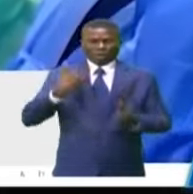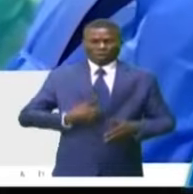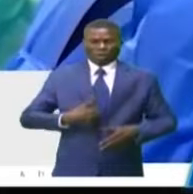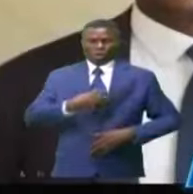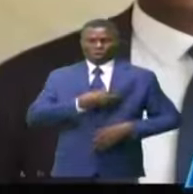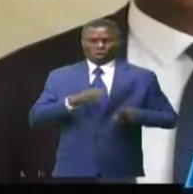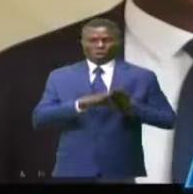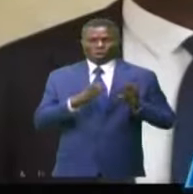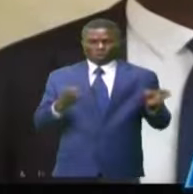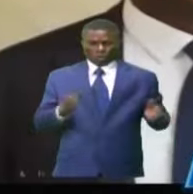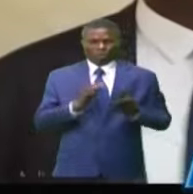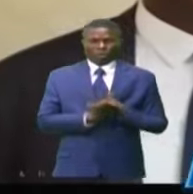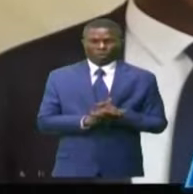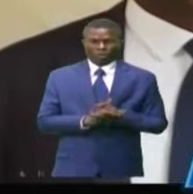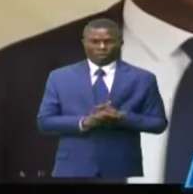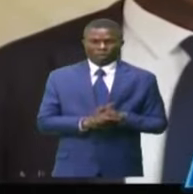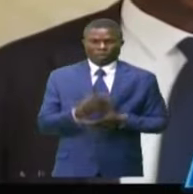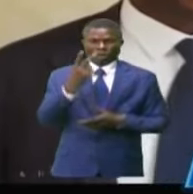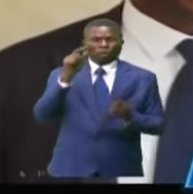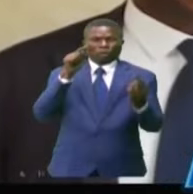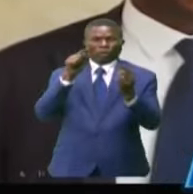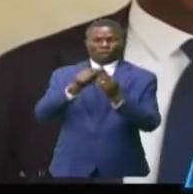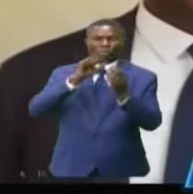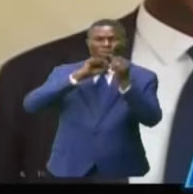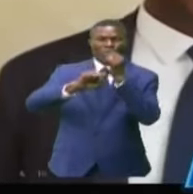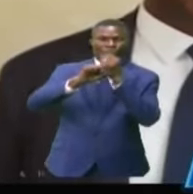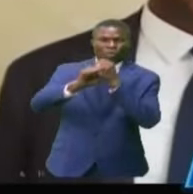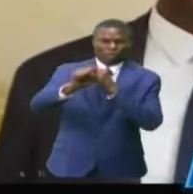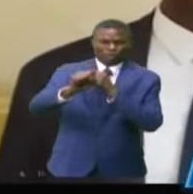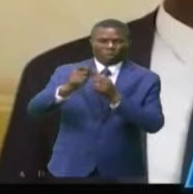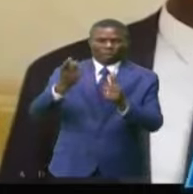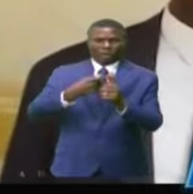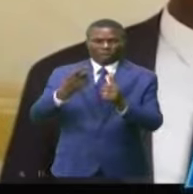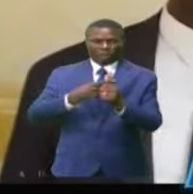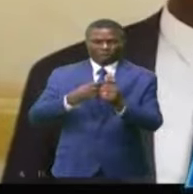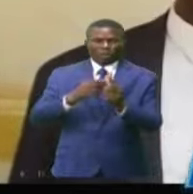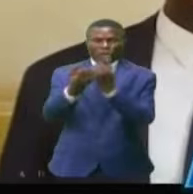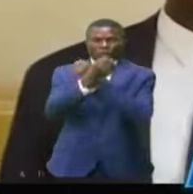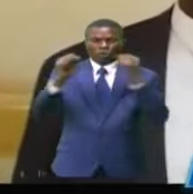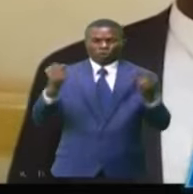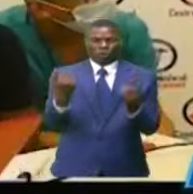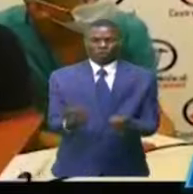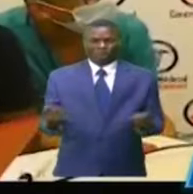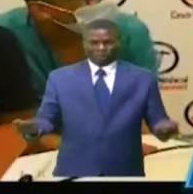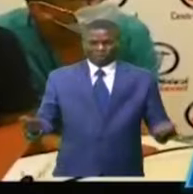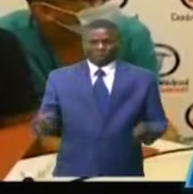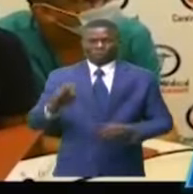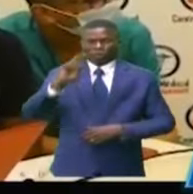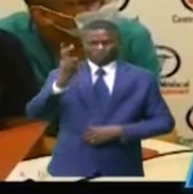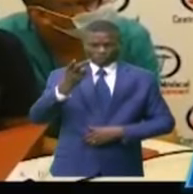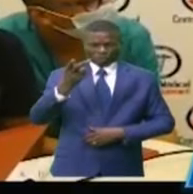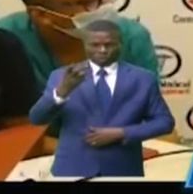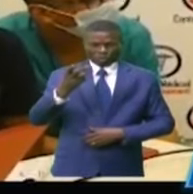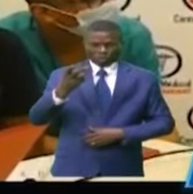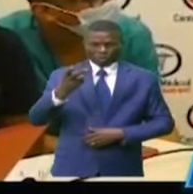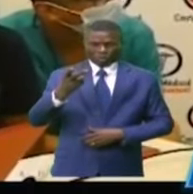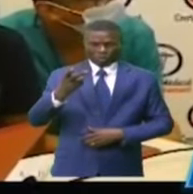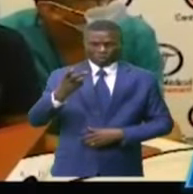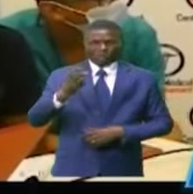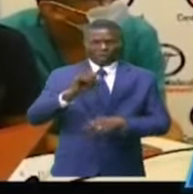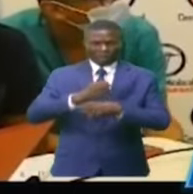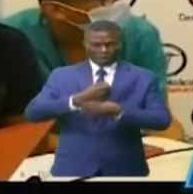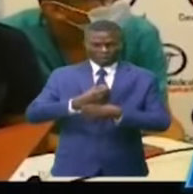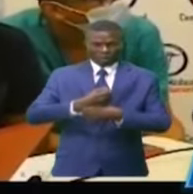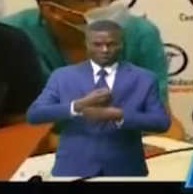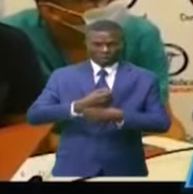cœur ouvert. Je vous rappelle les deux objectifs de la campagne, la première étant de sauver les vies et la deuxième étant de créer